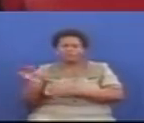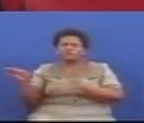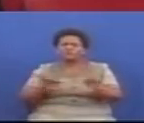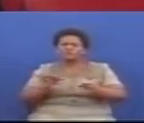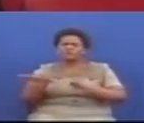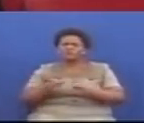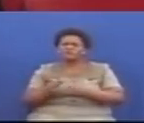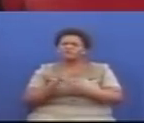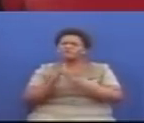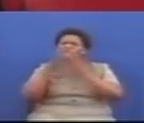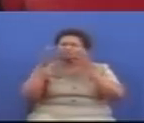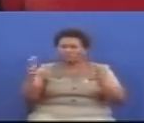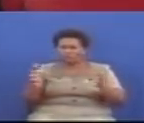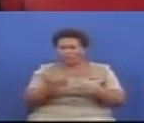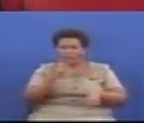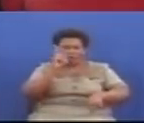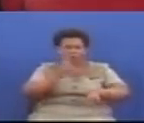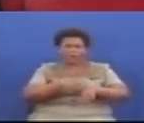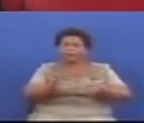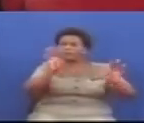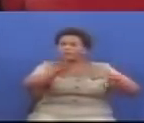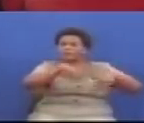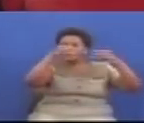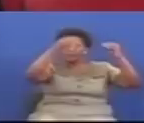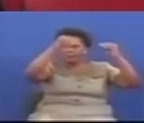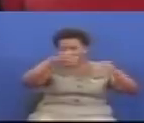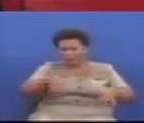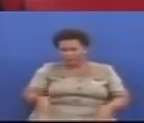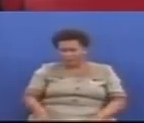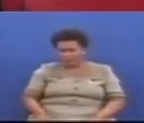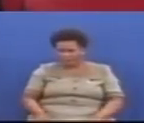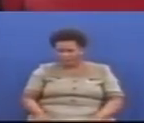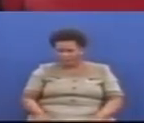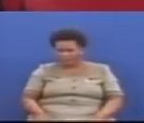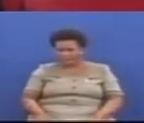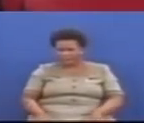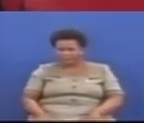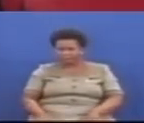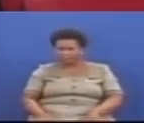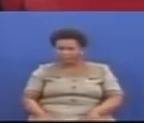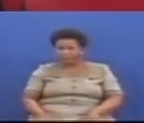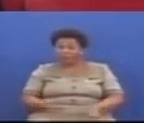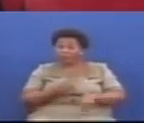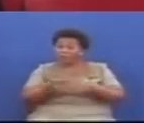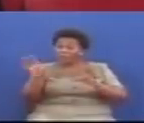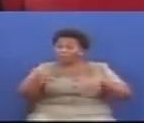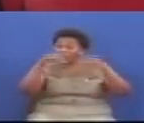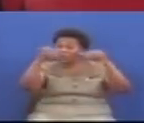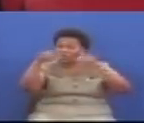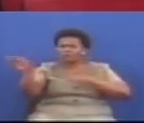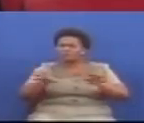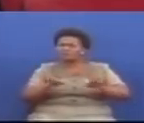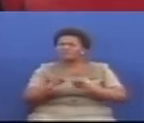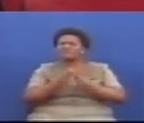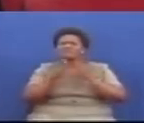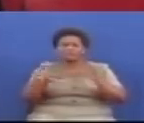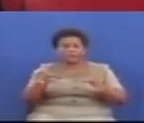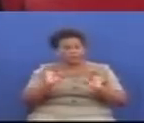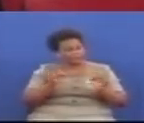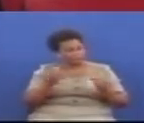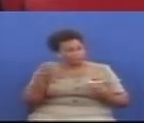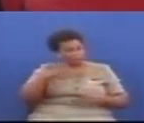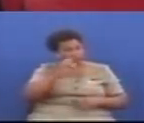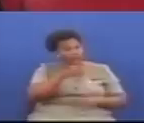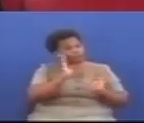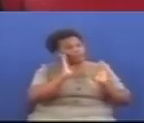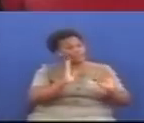wa siku za minada, na hasa mnada wa Mgeta, Bitaraguru na mnada wa Buramba. Hasa je, waziri huko tayari kuja Bunda na